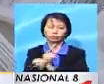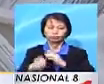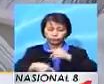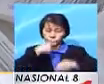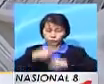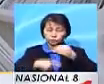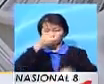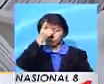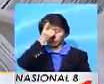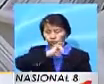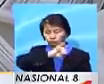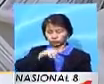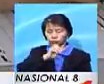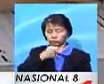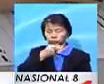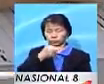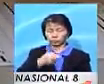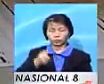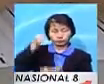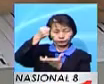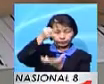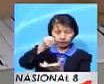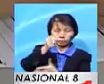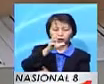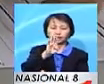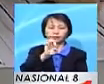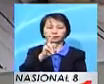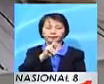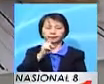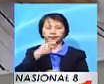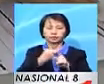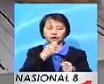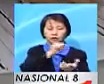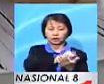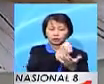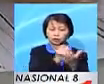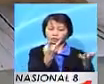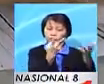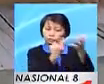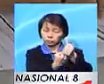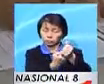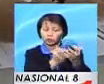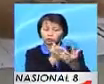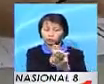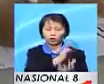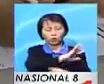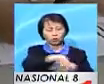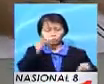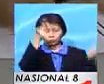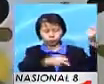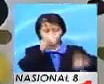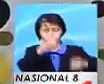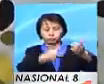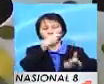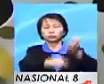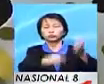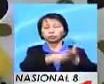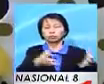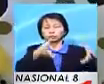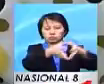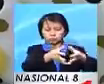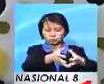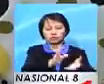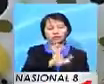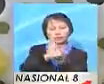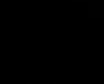lanjut, Datuk Johari berkata dana BRIM adalah daripada akaun yang disatukan menerusi segala cukai yang dikenakan.